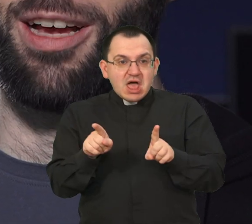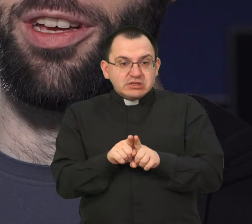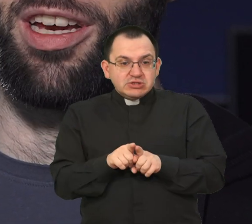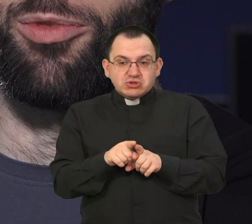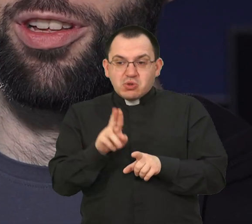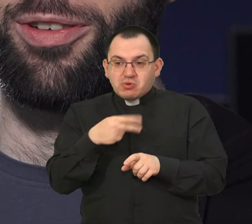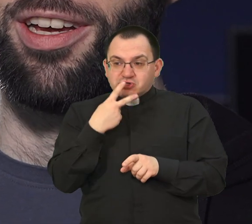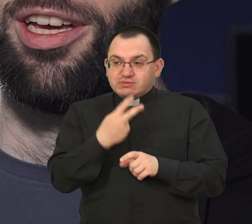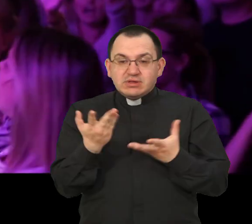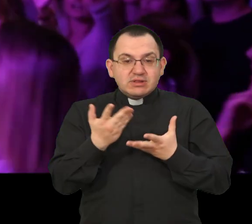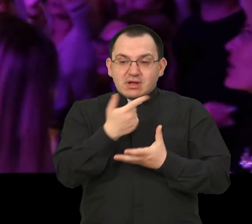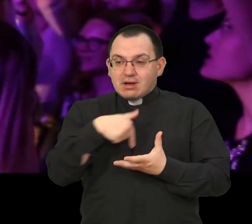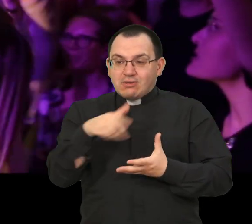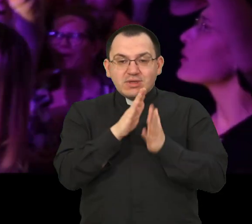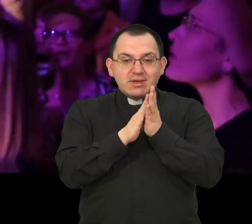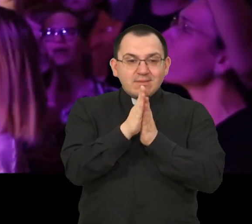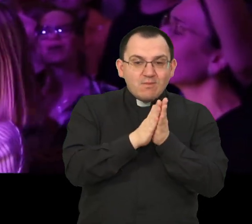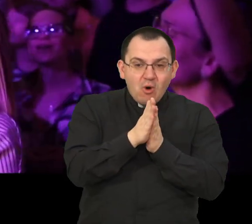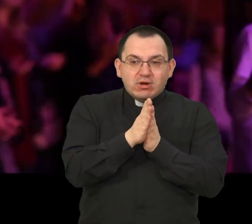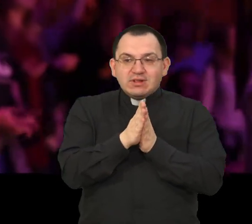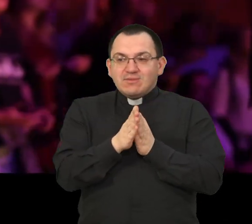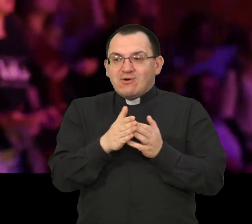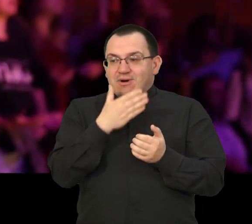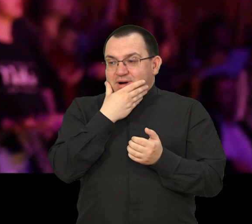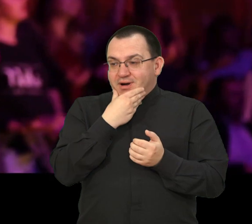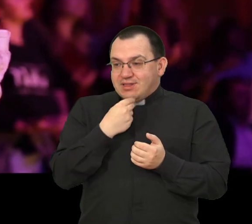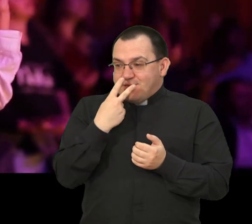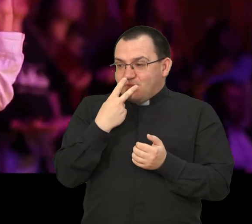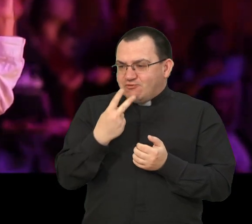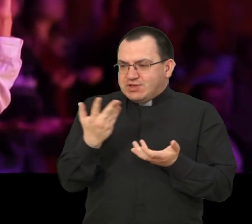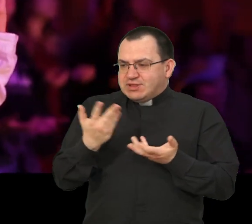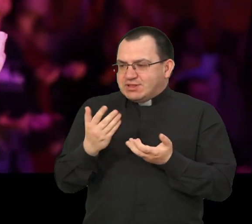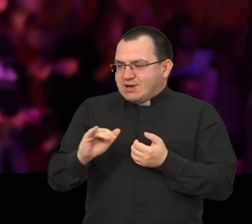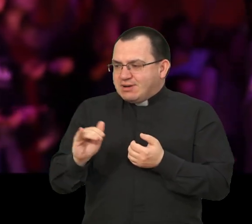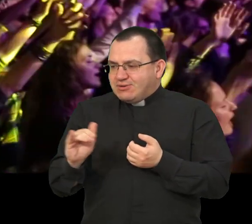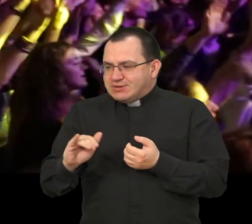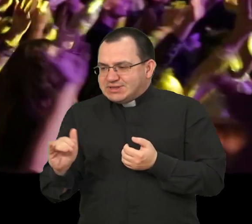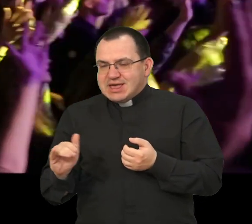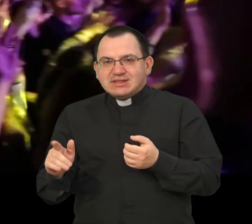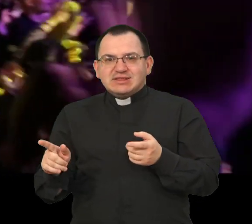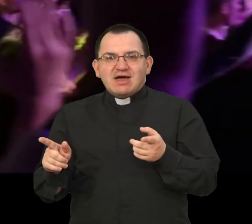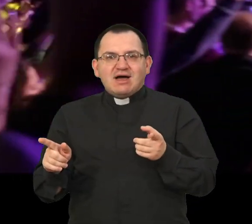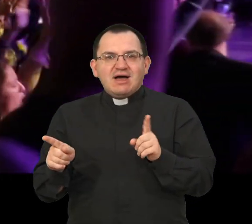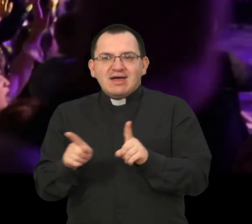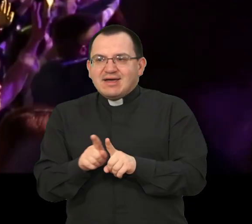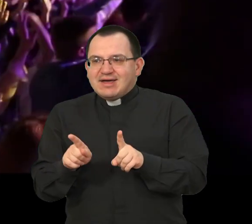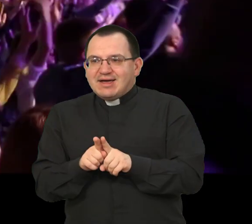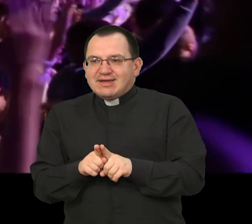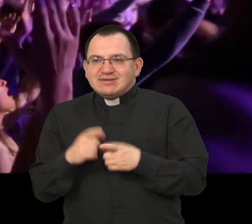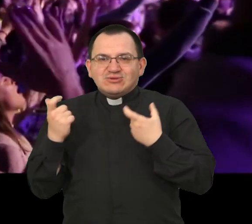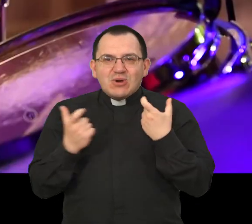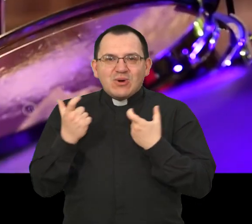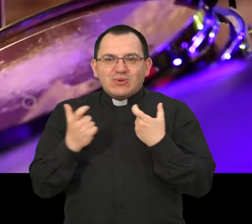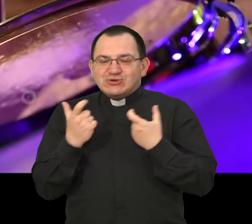atmosferi slavljenja i molitve i prekrasno je zapravo vidjeti kako djeca koja nisu materialistički oblikovana već od svijeta i tako,